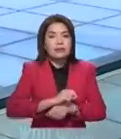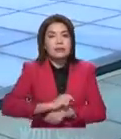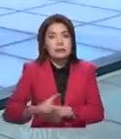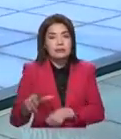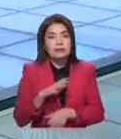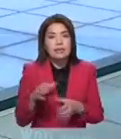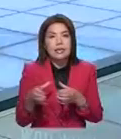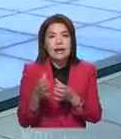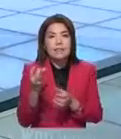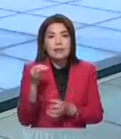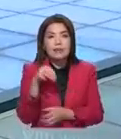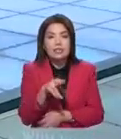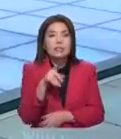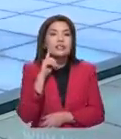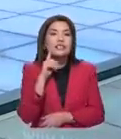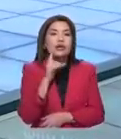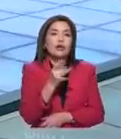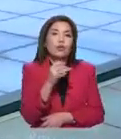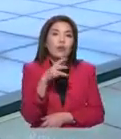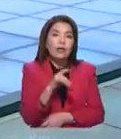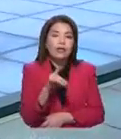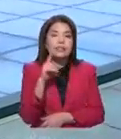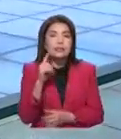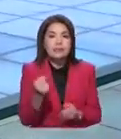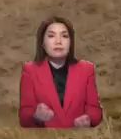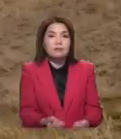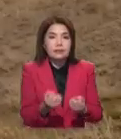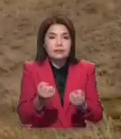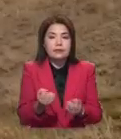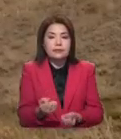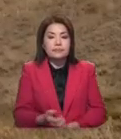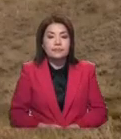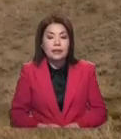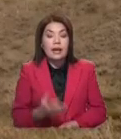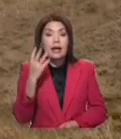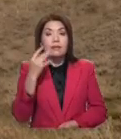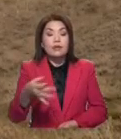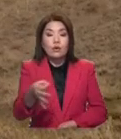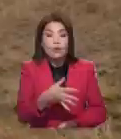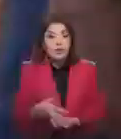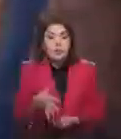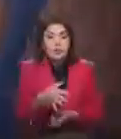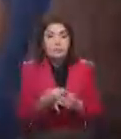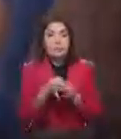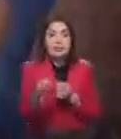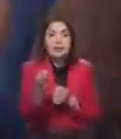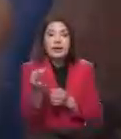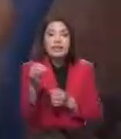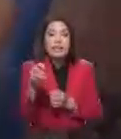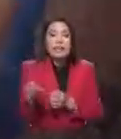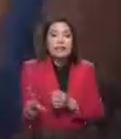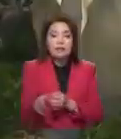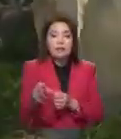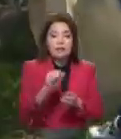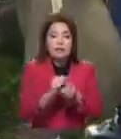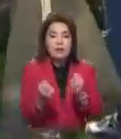Аманат партиясының жастар рухы жастар қанаты қолға алып отыр. Алматы облысында Іле өзенінің бойында орналасқан тамғалы тас шатқалынан